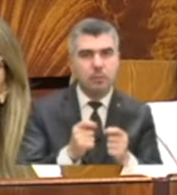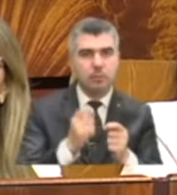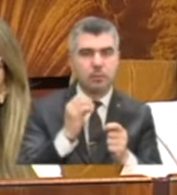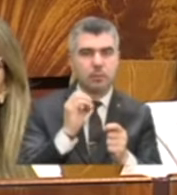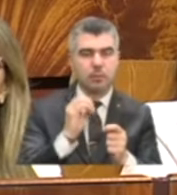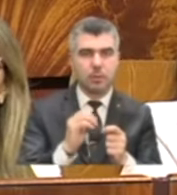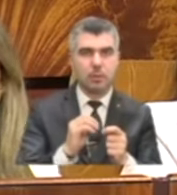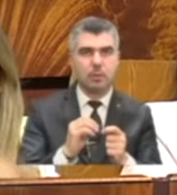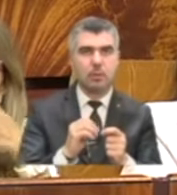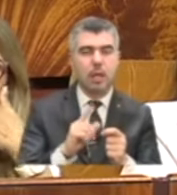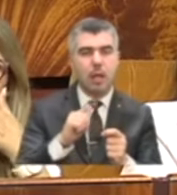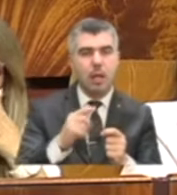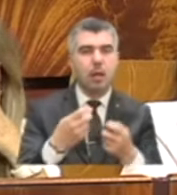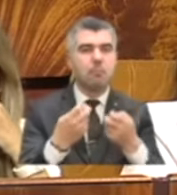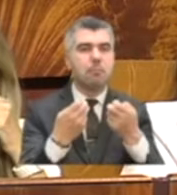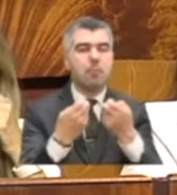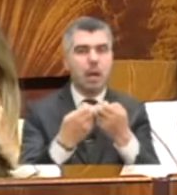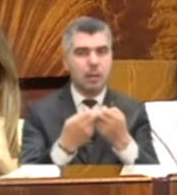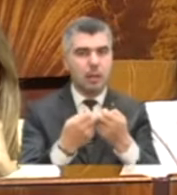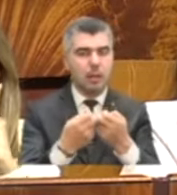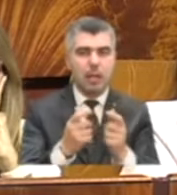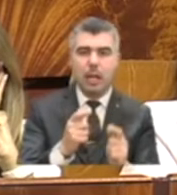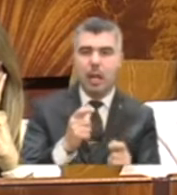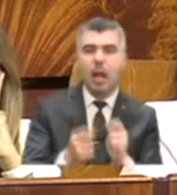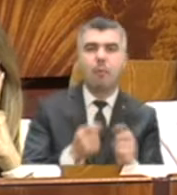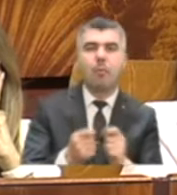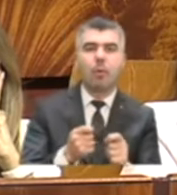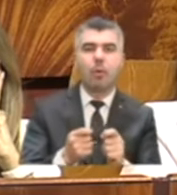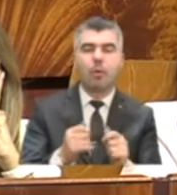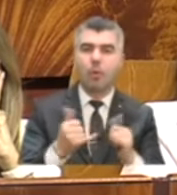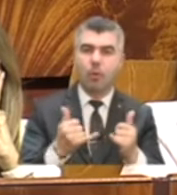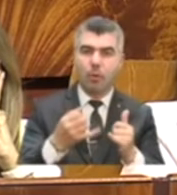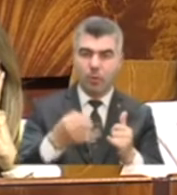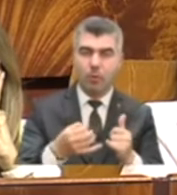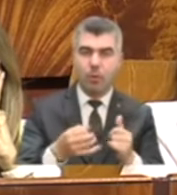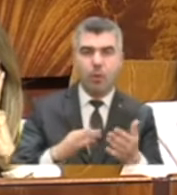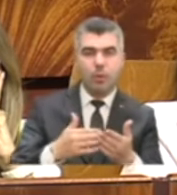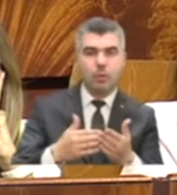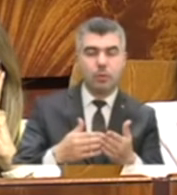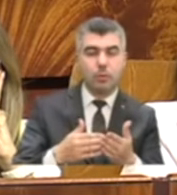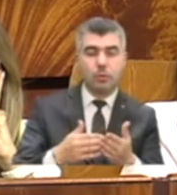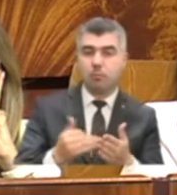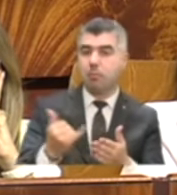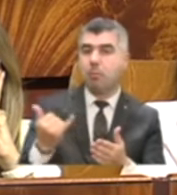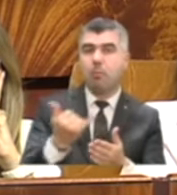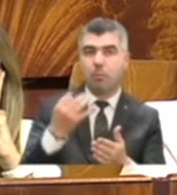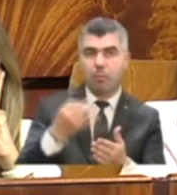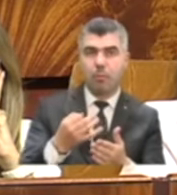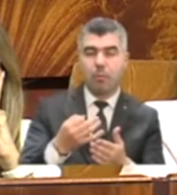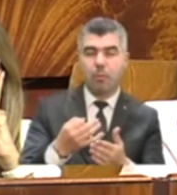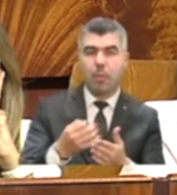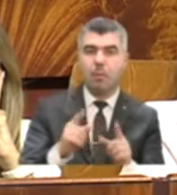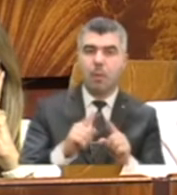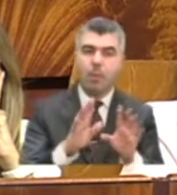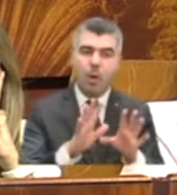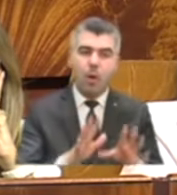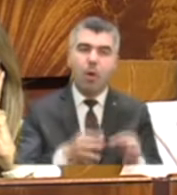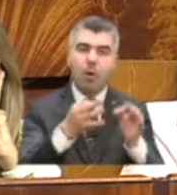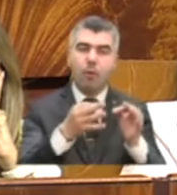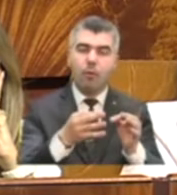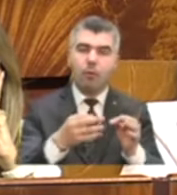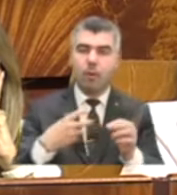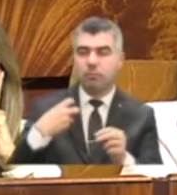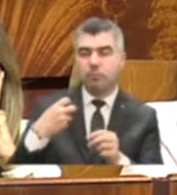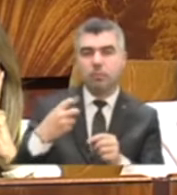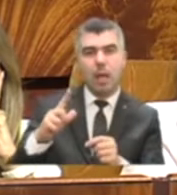بجراه، شرتوا المثال ديال الجيمين، تنحيوا الجراه والطريقه ديال التعاطي معاه كمجال خالق للثروه.